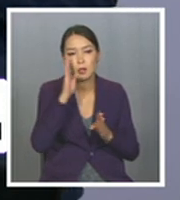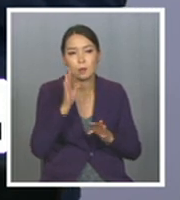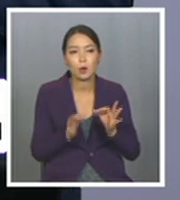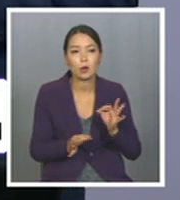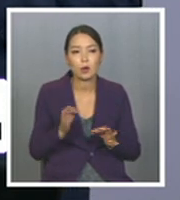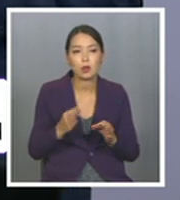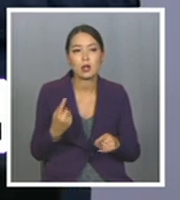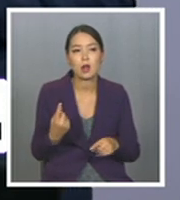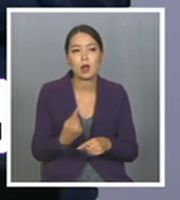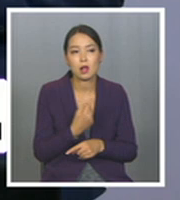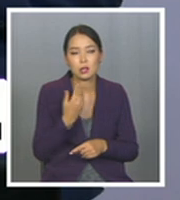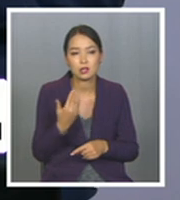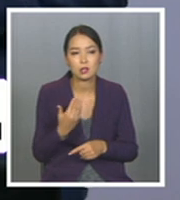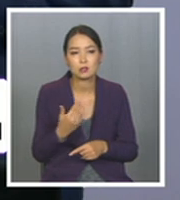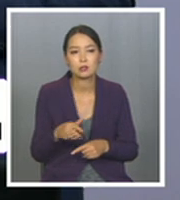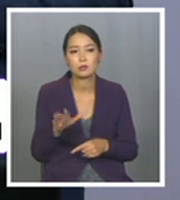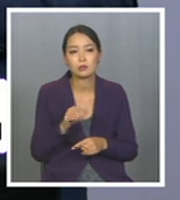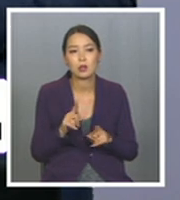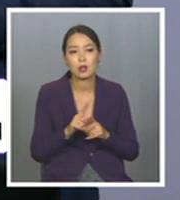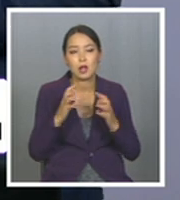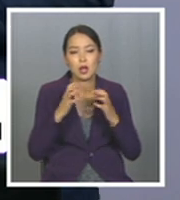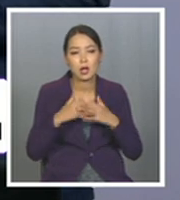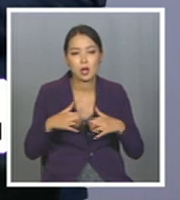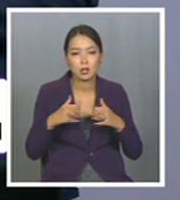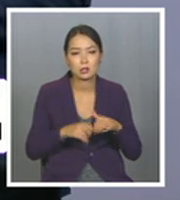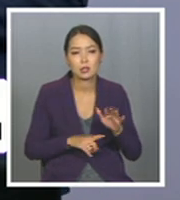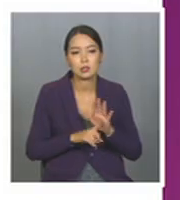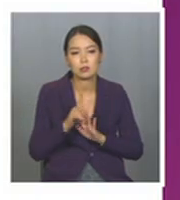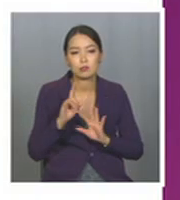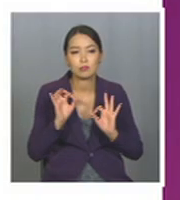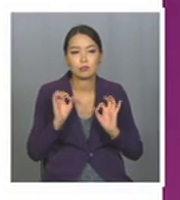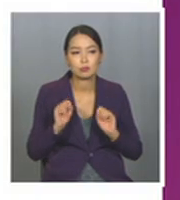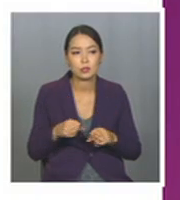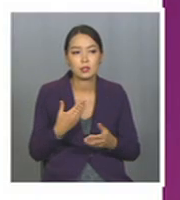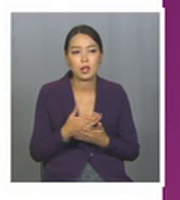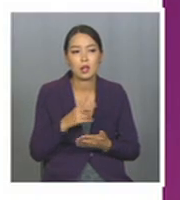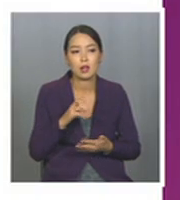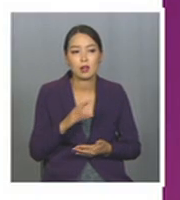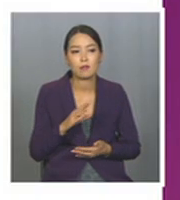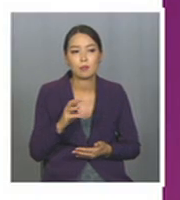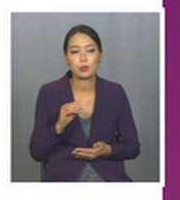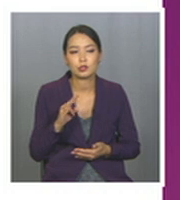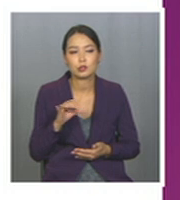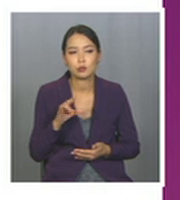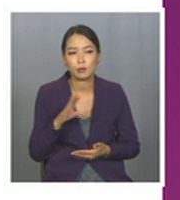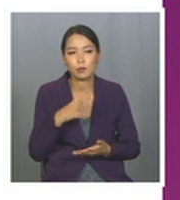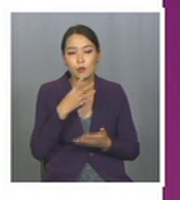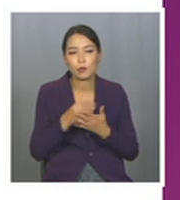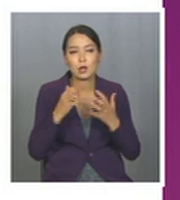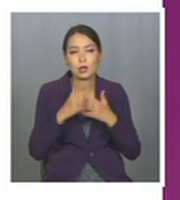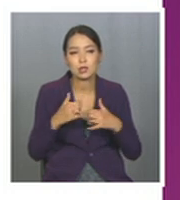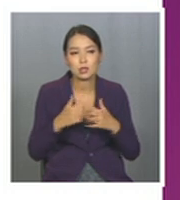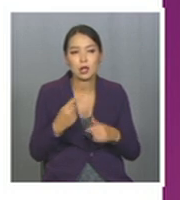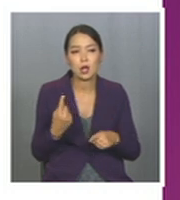алғашқы кезеңдерін қарастырумен басталды деп айтуымызға болады. Мысалы үшін Мечников өзінің зерттеулерінде алғашқы